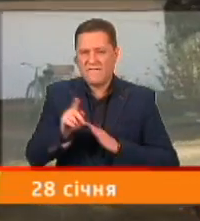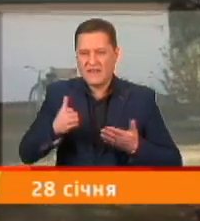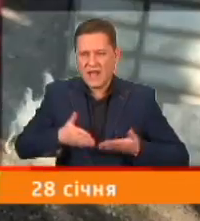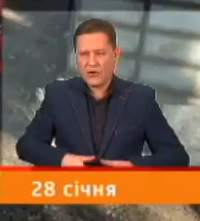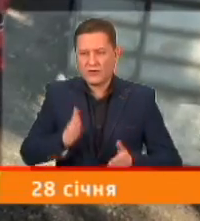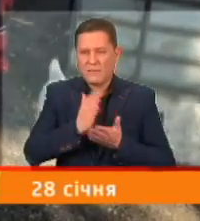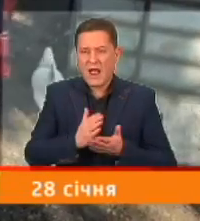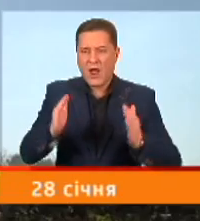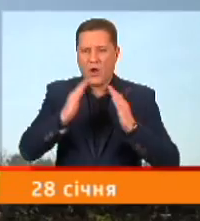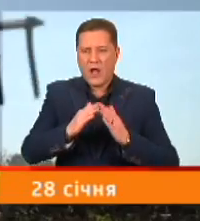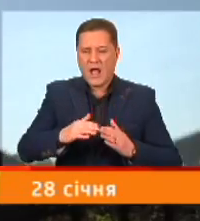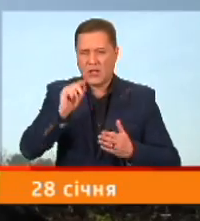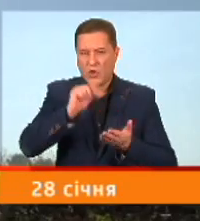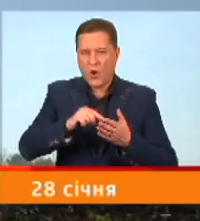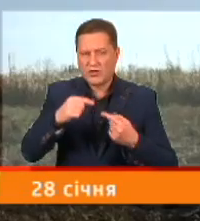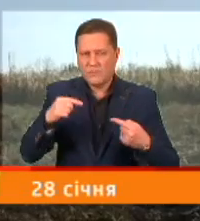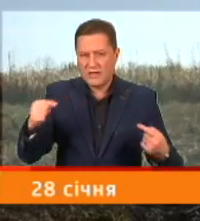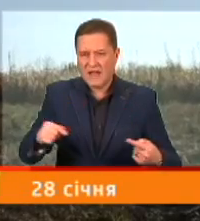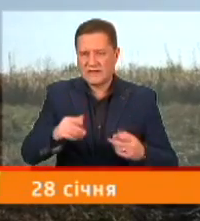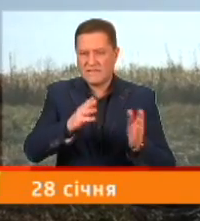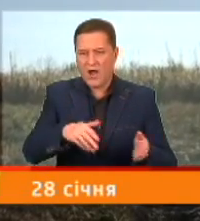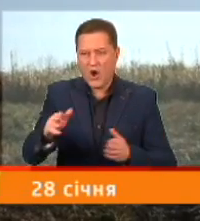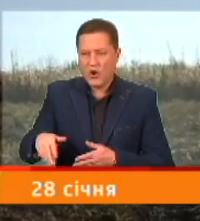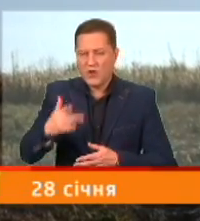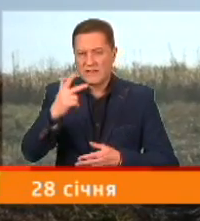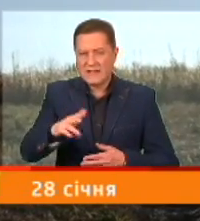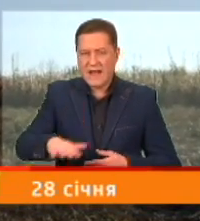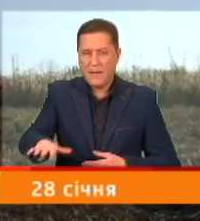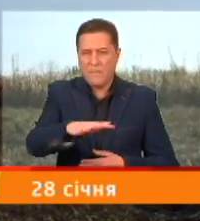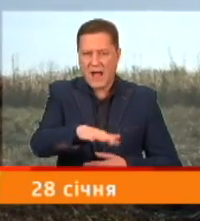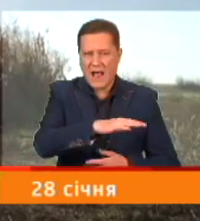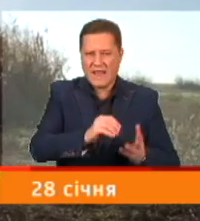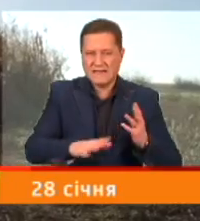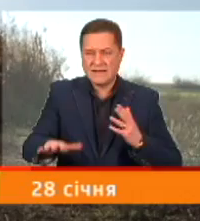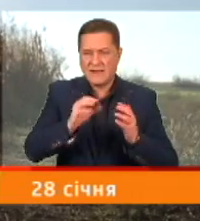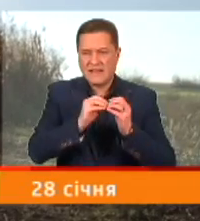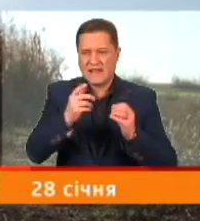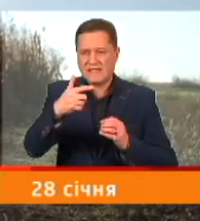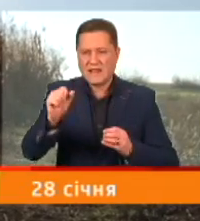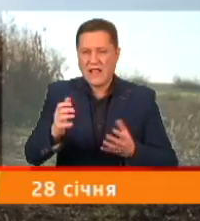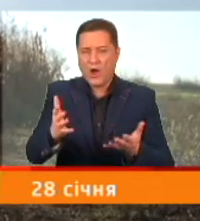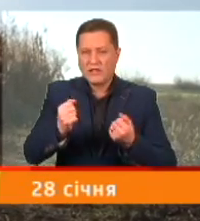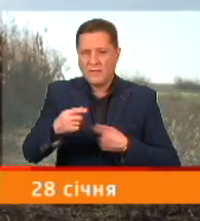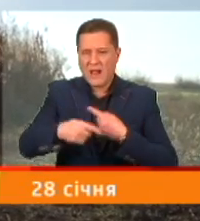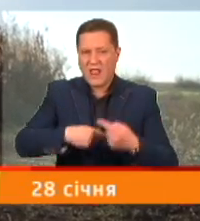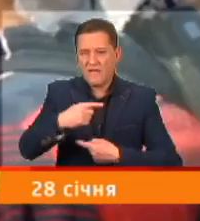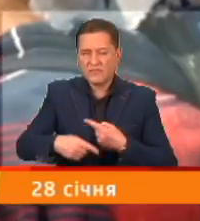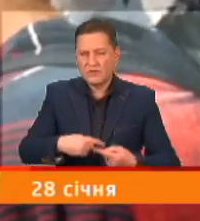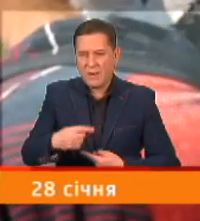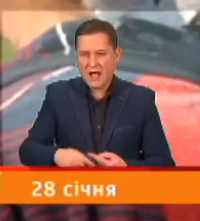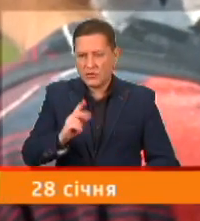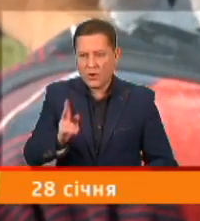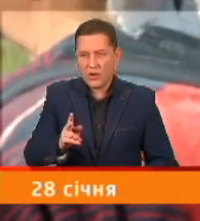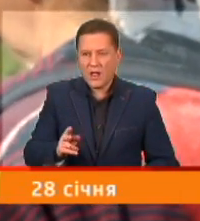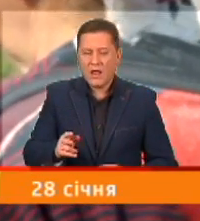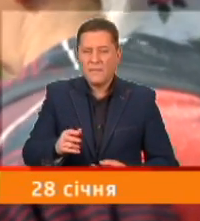Має хату, господарство та город. Ще 3 паї землі, це зо 10 гектарів. Отримала їх у спадок. А якби дозволили